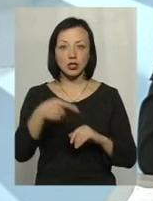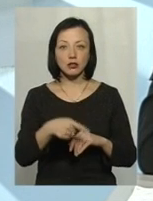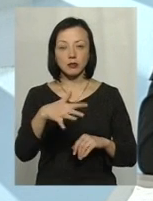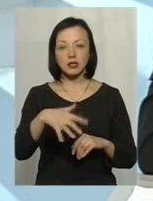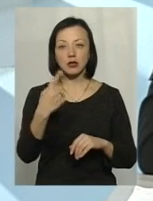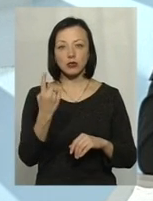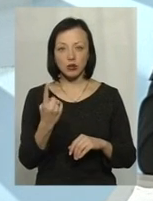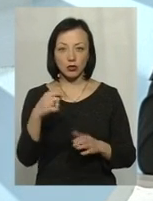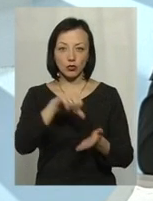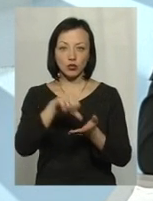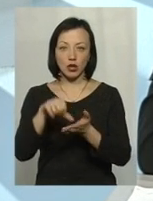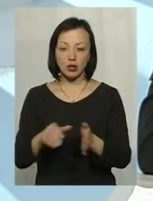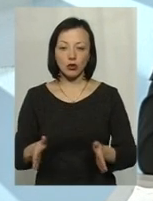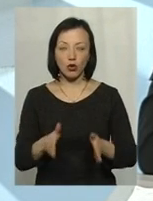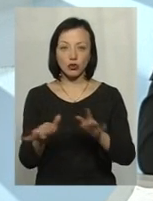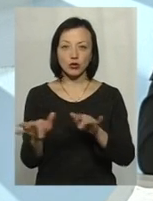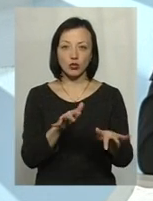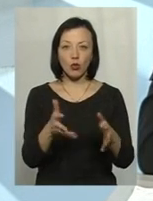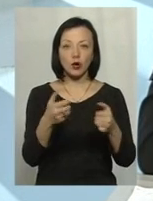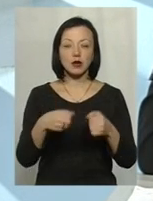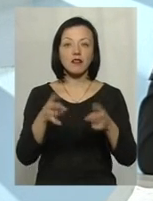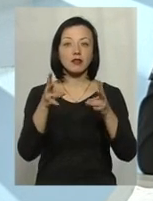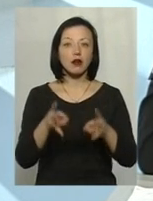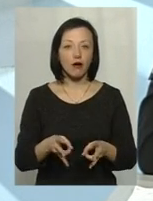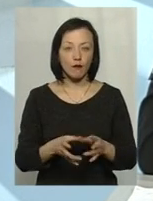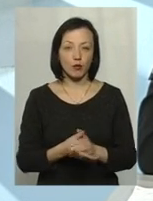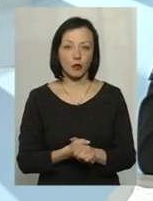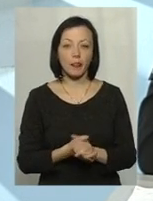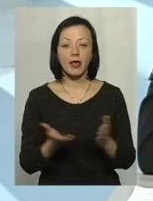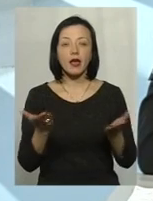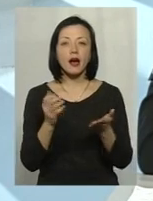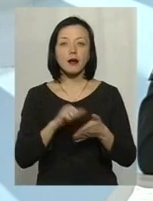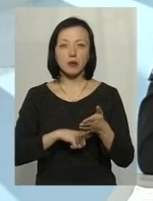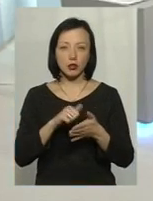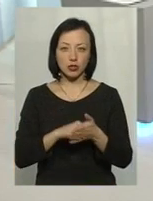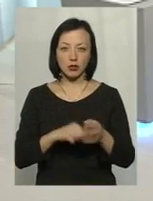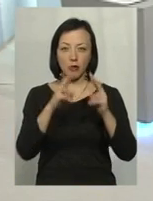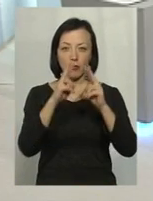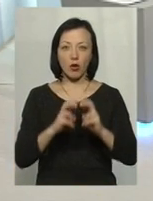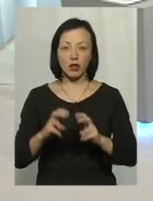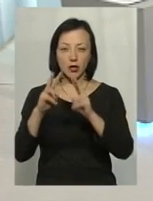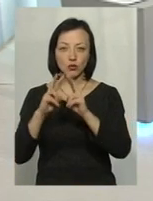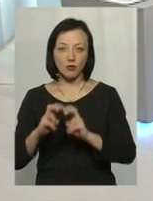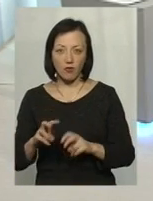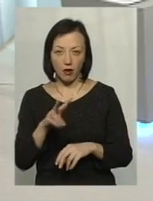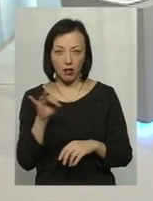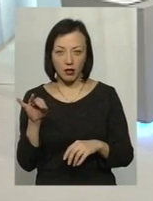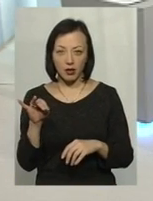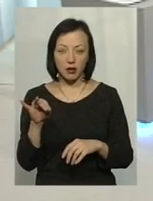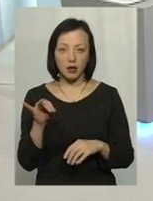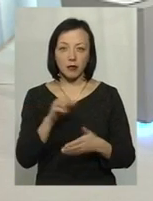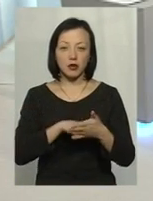1051 учасник дорожнього руху отримав травми. Які ж причини? Ми проаналізували